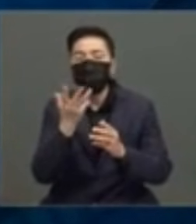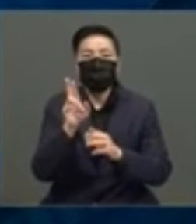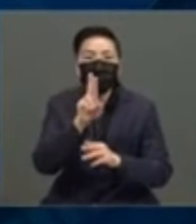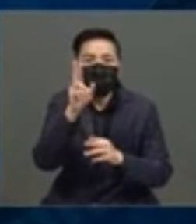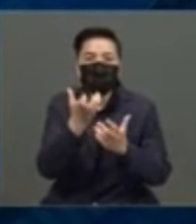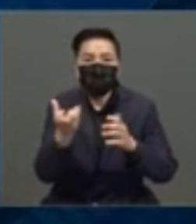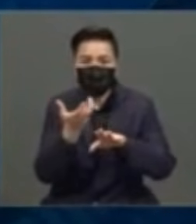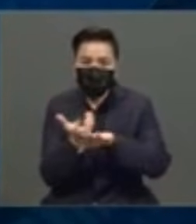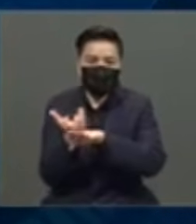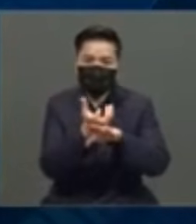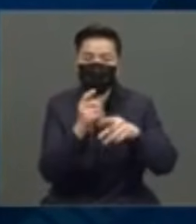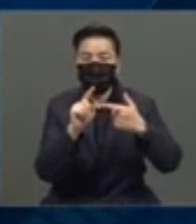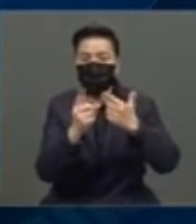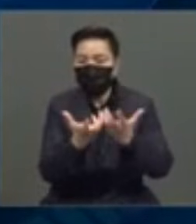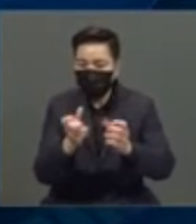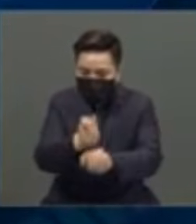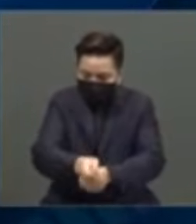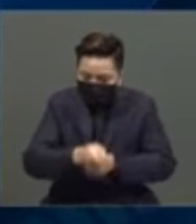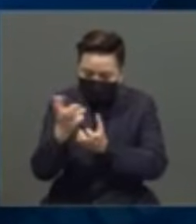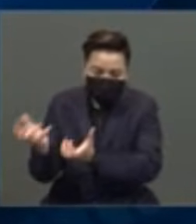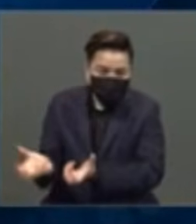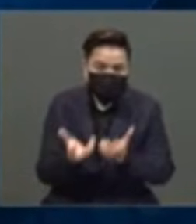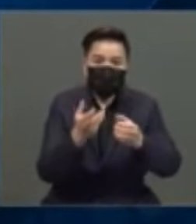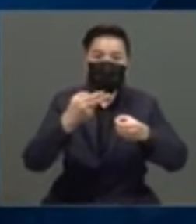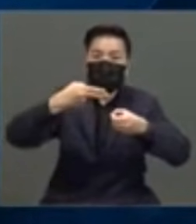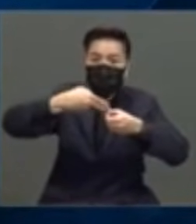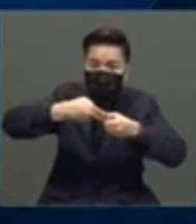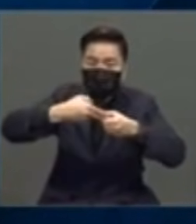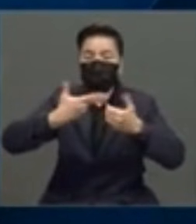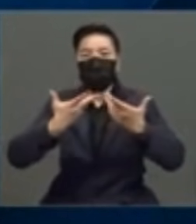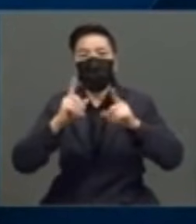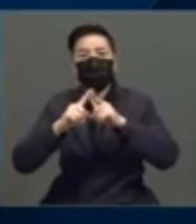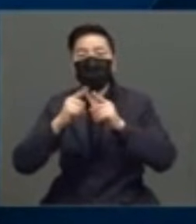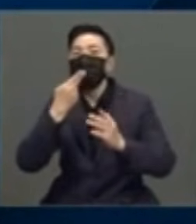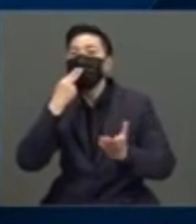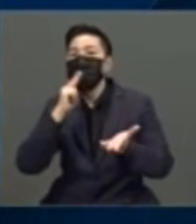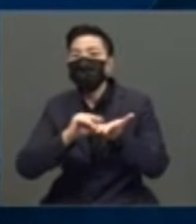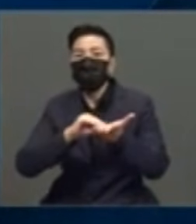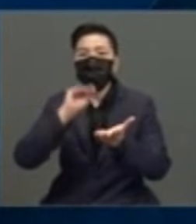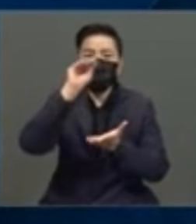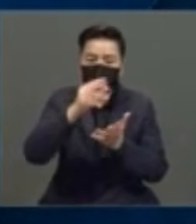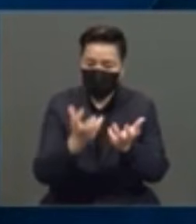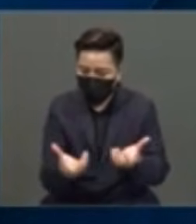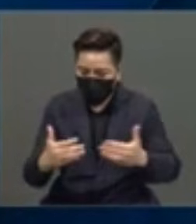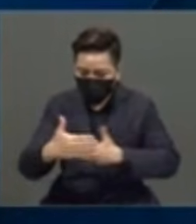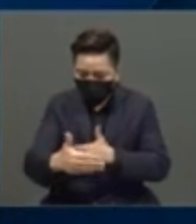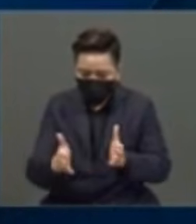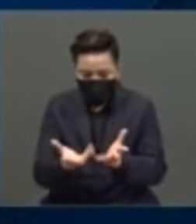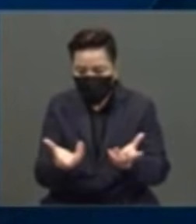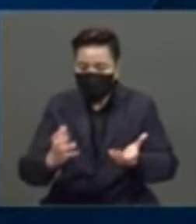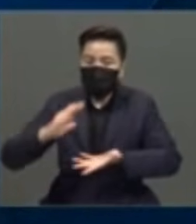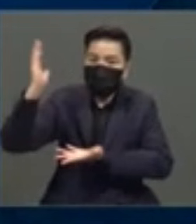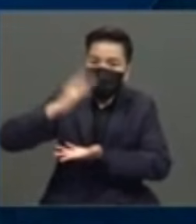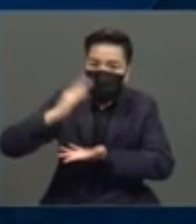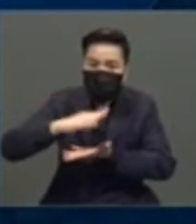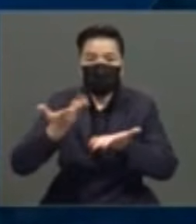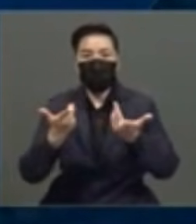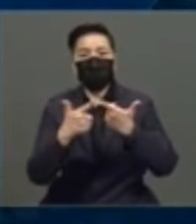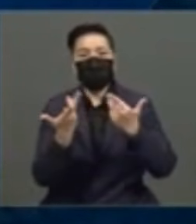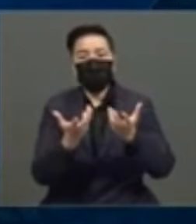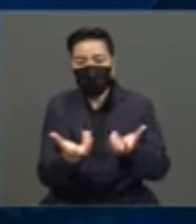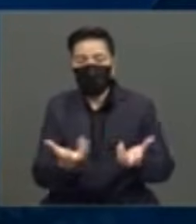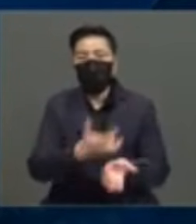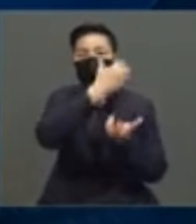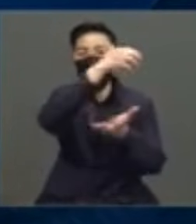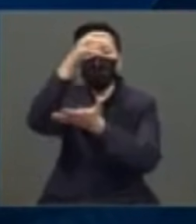ริโภคผลผลิตทางการเกษตรน้ำมันเชื้อเพลิงไปรษณีย์พัสดุพันสิ่งพิมพ์สินค้าเพื่อ